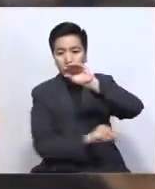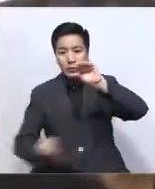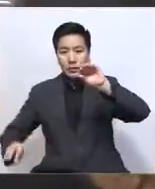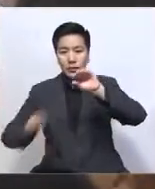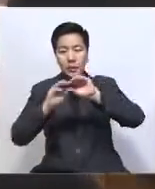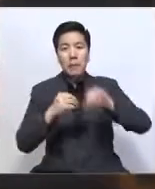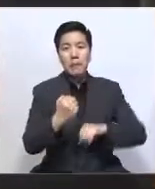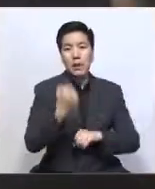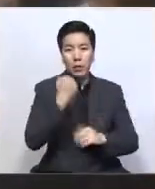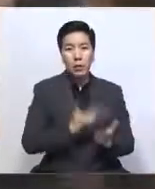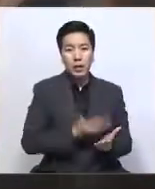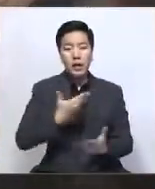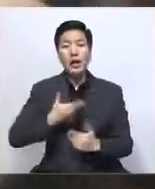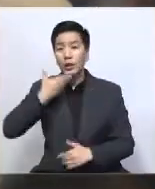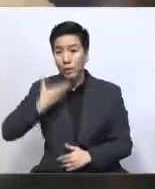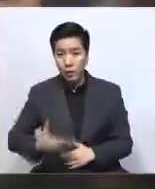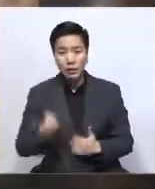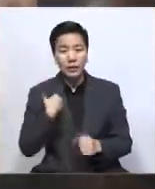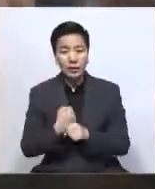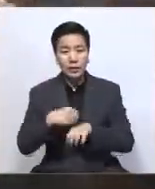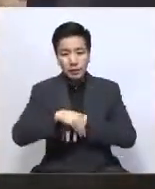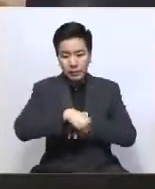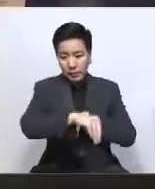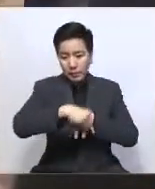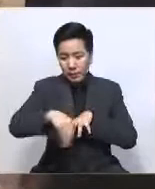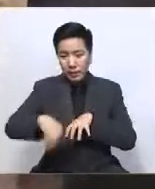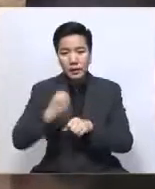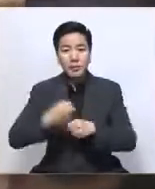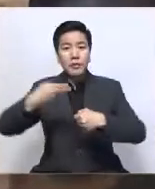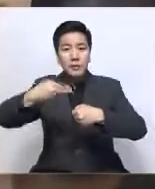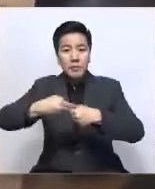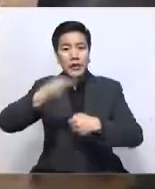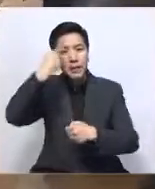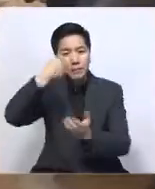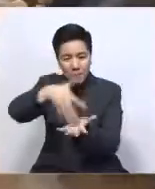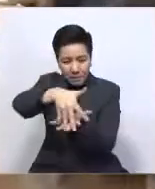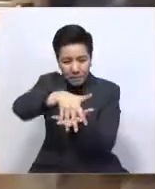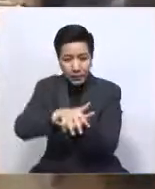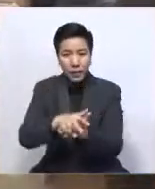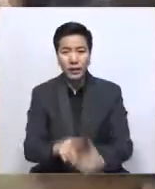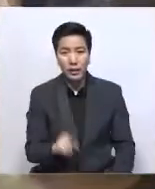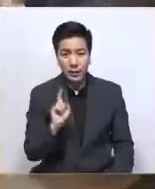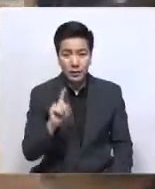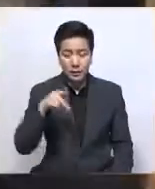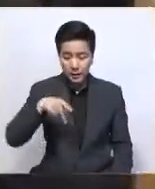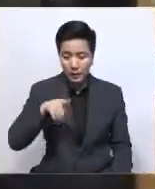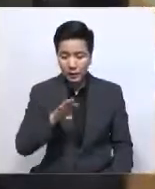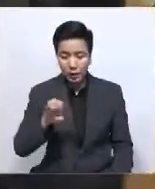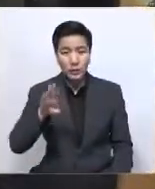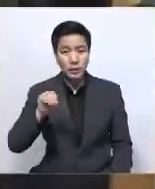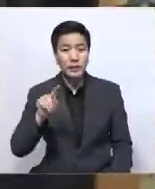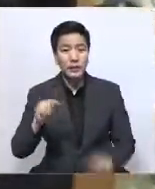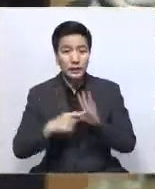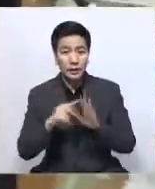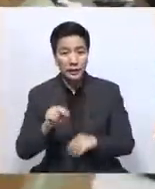งยั่งยืนซึ่งผลการดำเนินงานได้มีการขยายกำลังการผลิตปาล์มน้ำมันรองรับปริมาณ 1,440 ตันต่อวัน